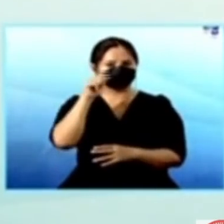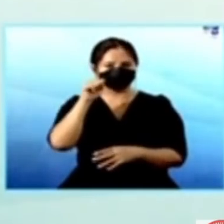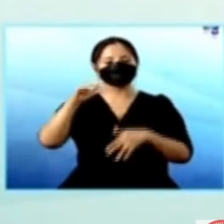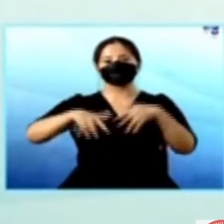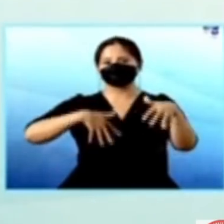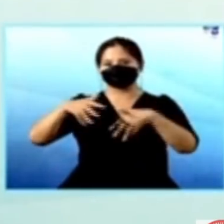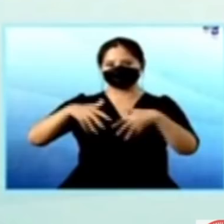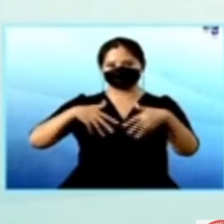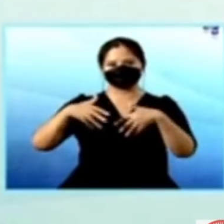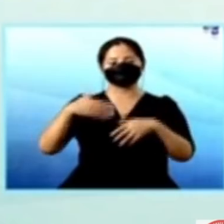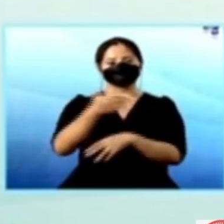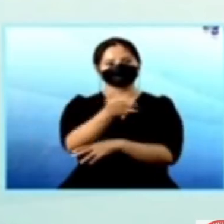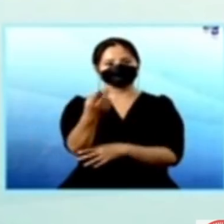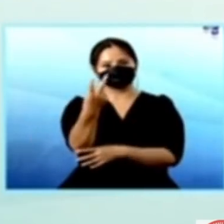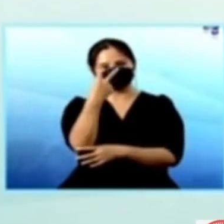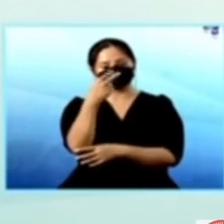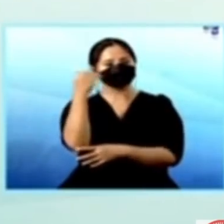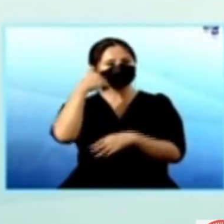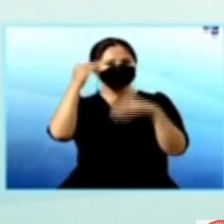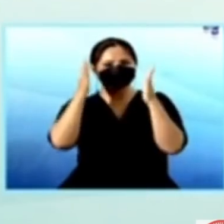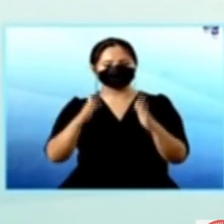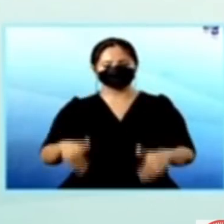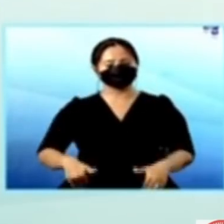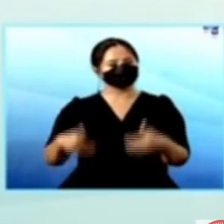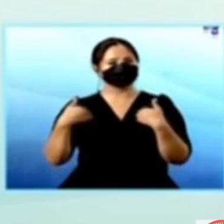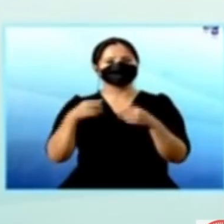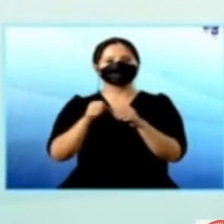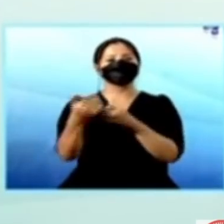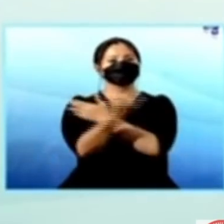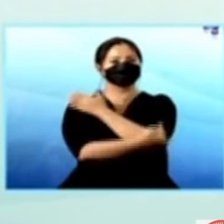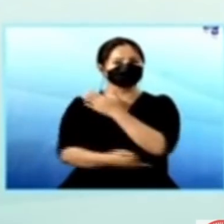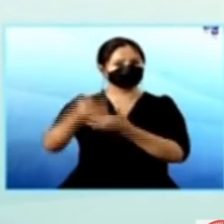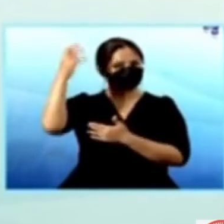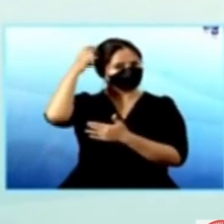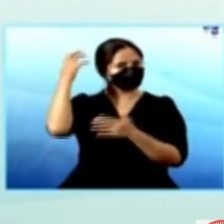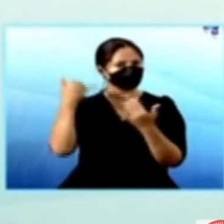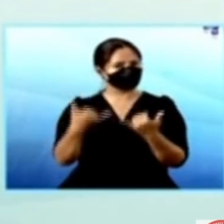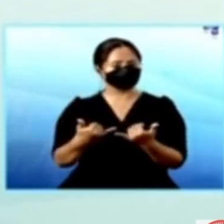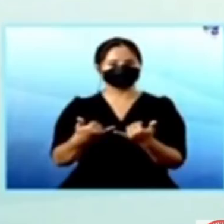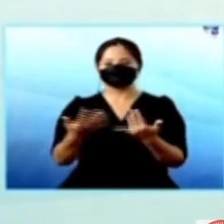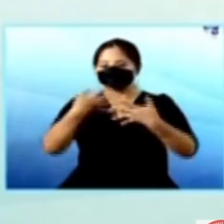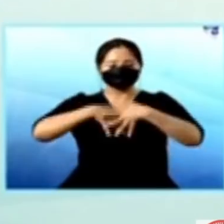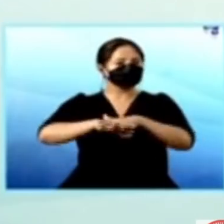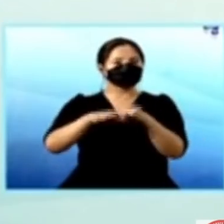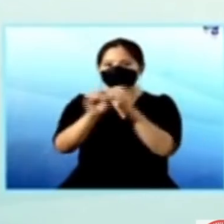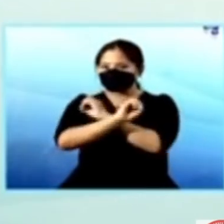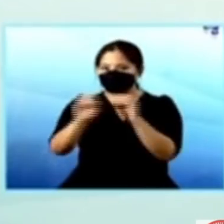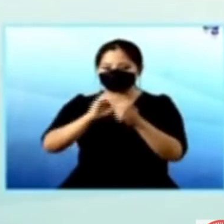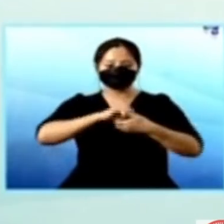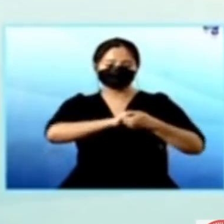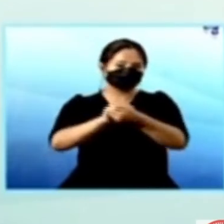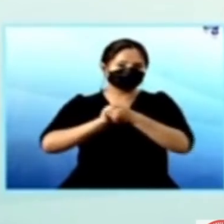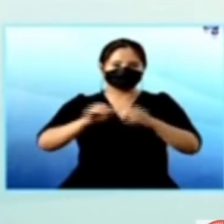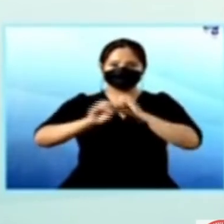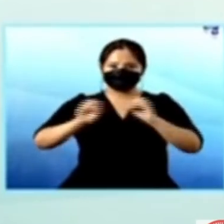แพร่เชื้อและติดเชื้ออย่างเข้มงวดเป็นต้นการรักษาระยะห่างใส่ผ้าอัดปากดังล้างมือด้วยน้ำสะอาด